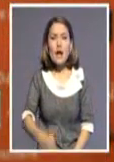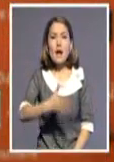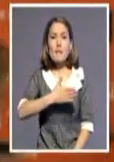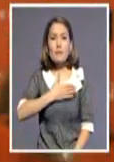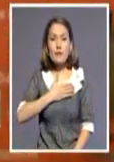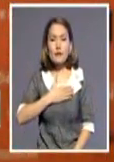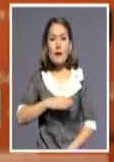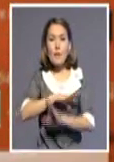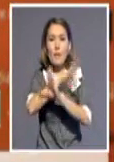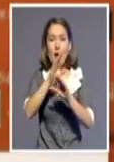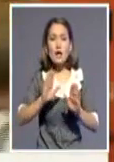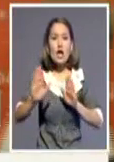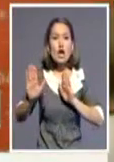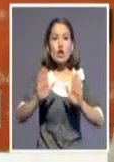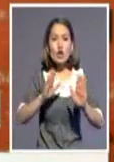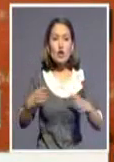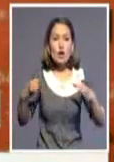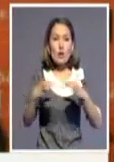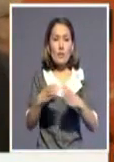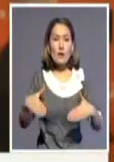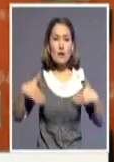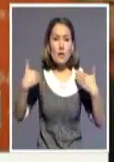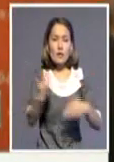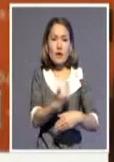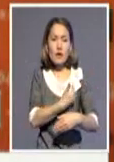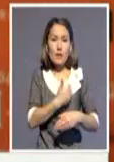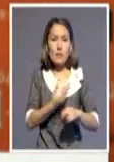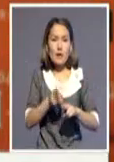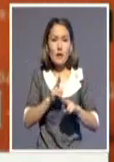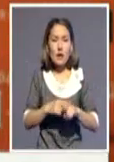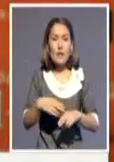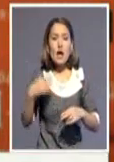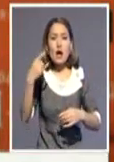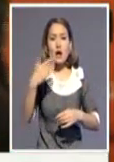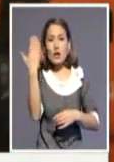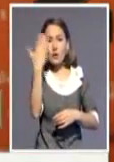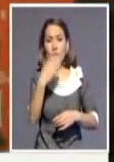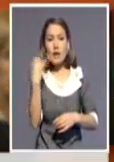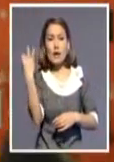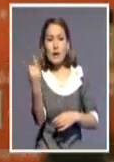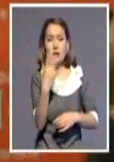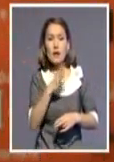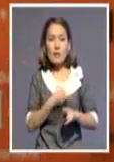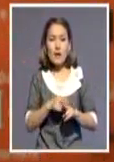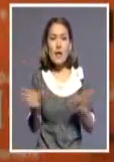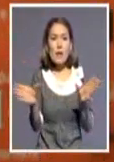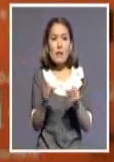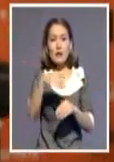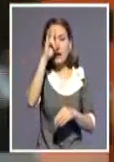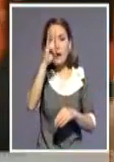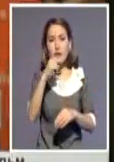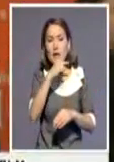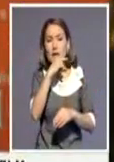Мен тұтас түсіру тобын сәтті шыққан туындымен құттықтаймын. Бір жарым сағаттың қалай өткенін байқамай қалдық. Мұндай бірлескен